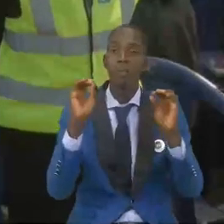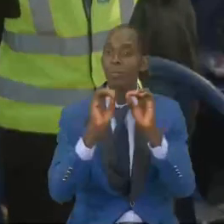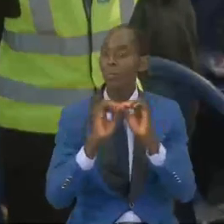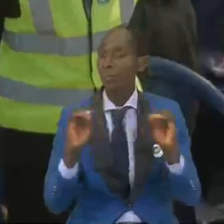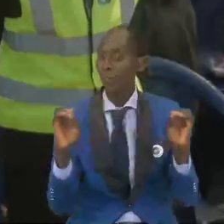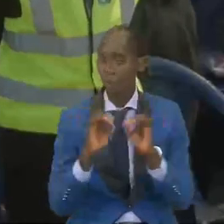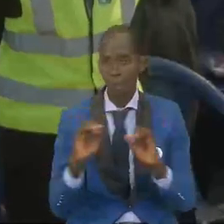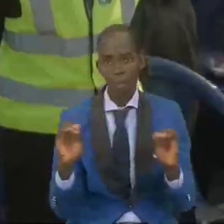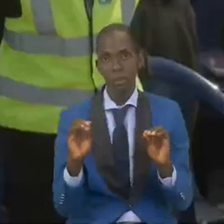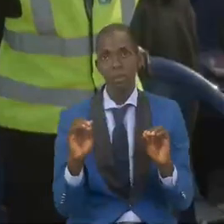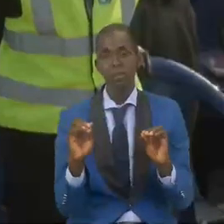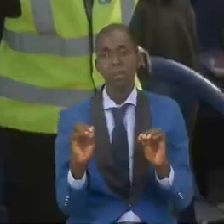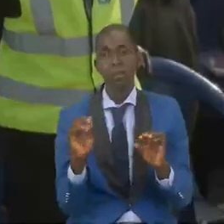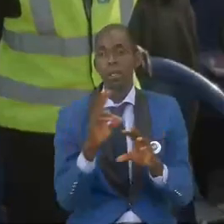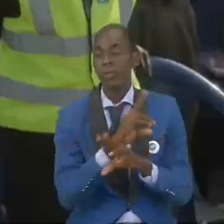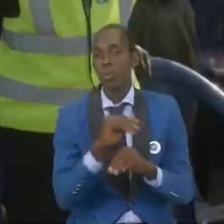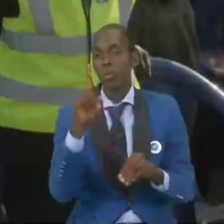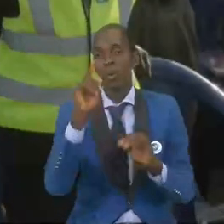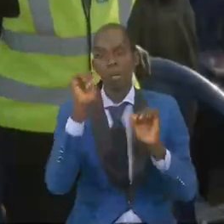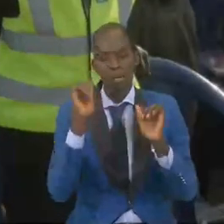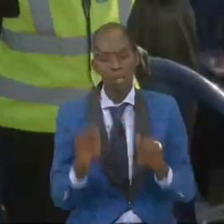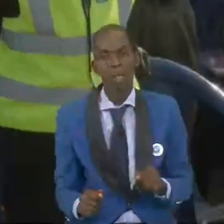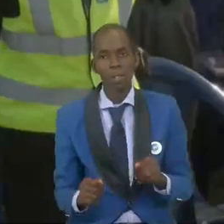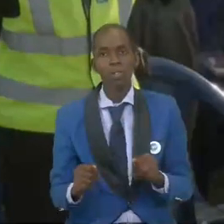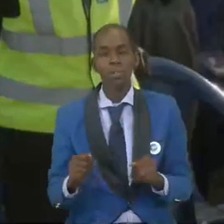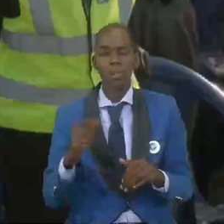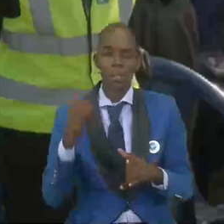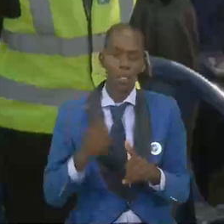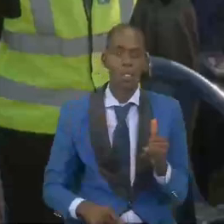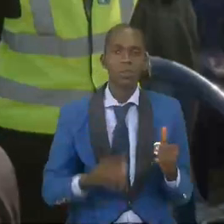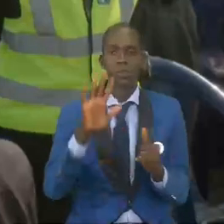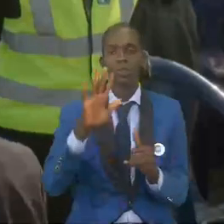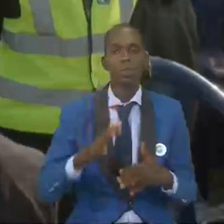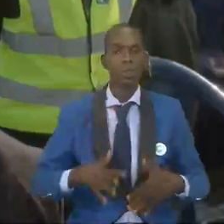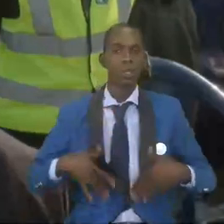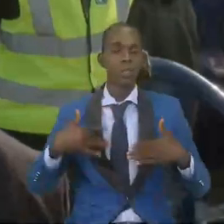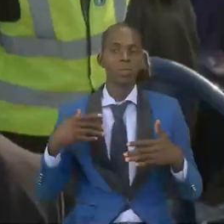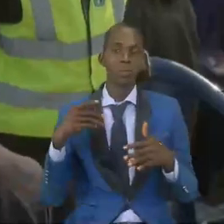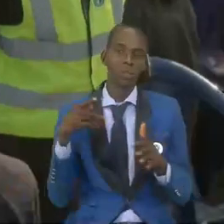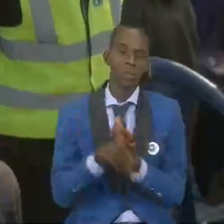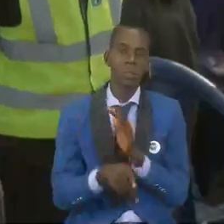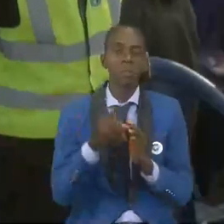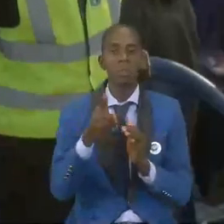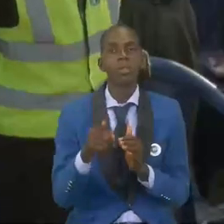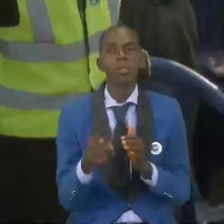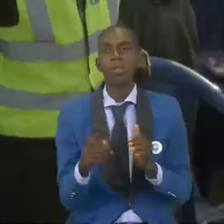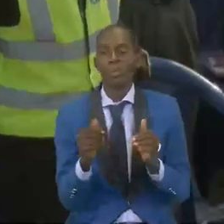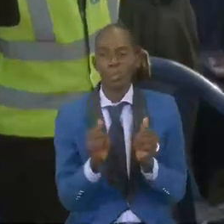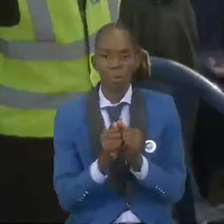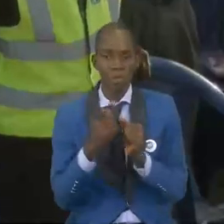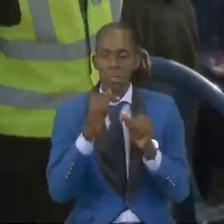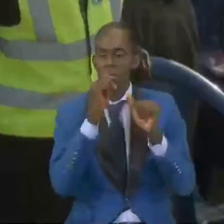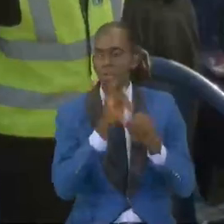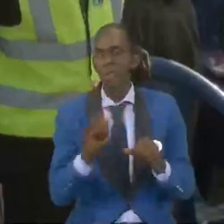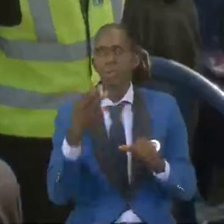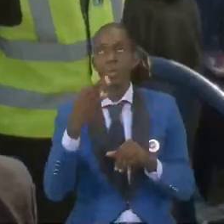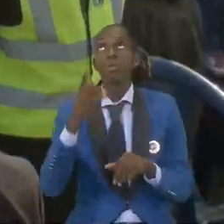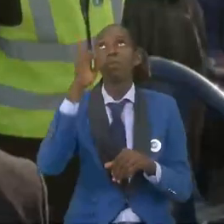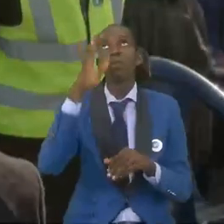Compte sur lui, vit pour lui, rien et personne ne pourra écourter ta vie